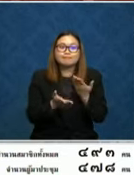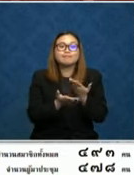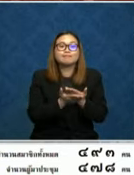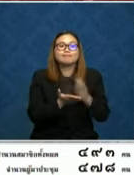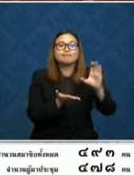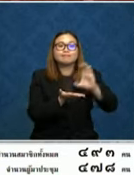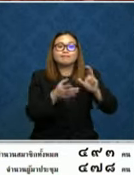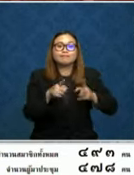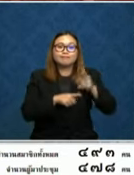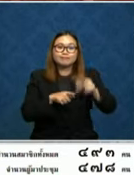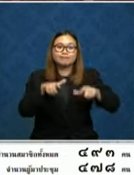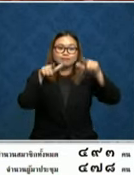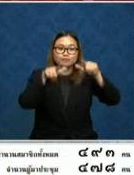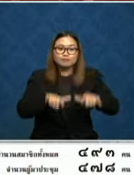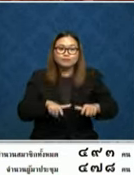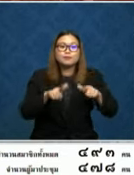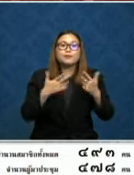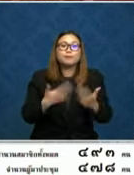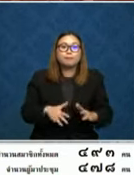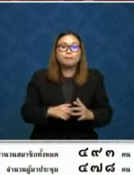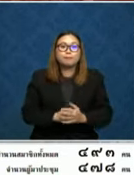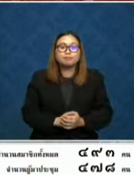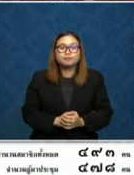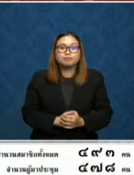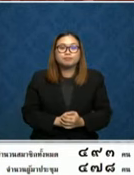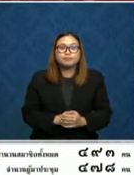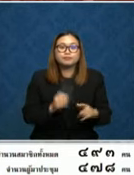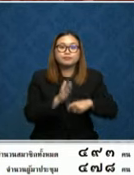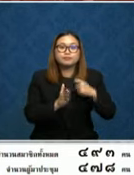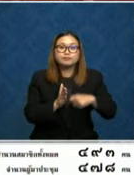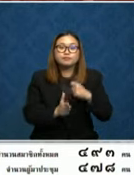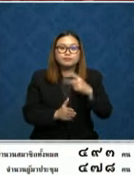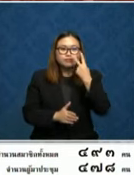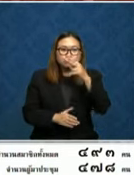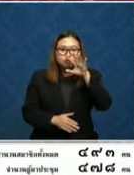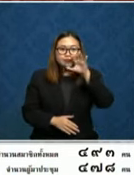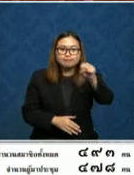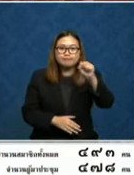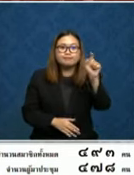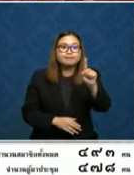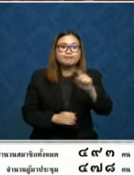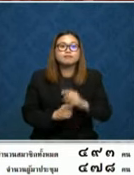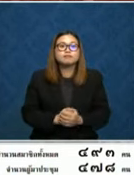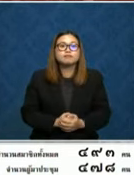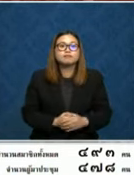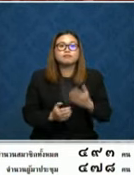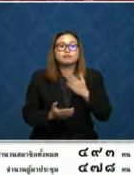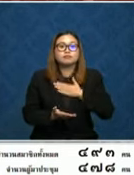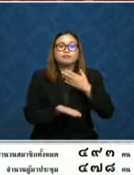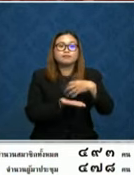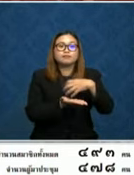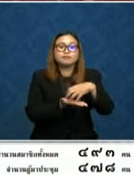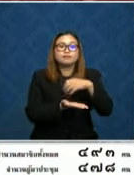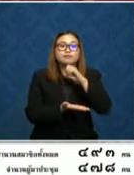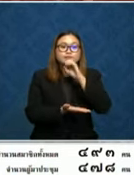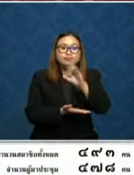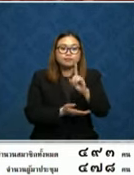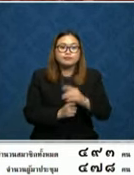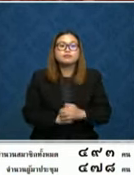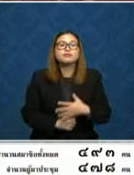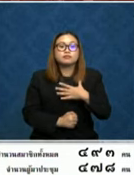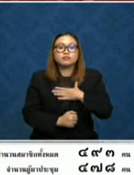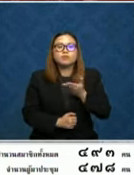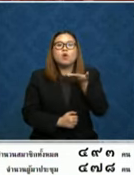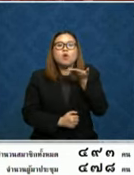คะลดลงแล้วส่วนหนึ่งค่ะแต่จากเหตุผลนะคะและข้อสังเกตเบื้องต้นที่ดิฉันได้กล่าวไปข้างต้นนะคะดิฉันค่ะขอยืนยันนะคะ